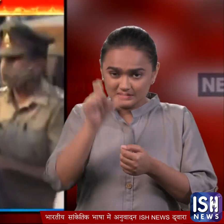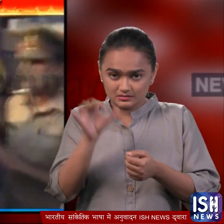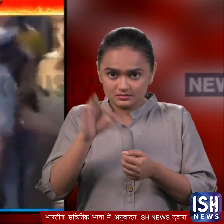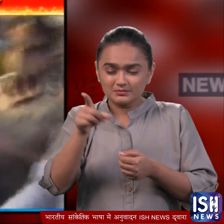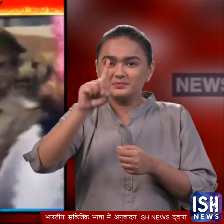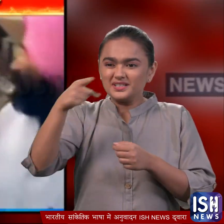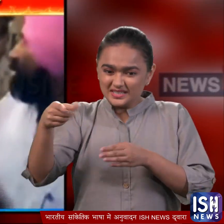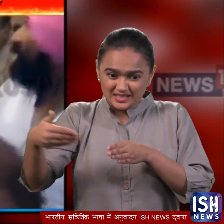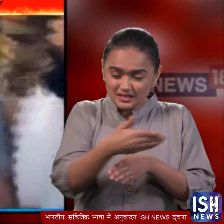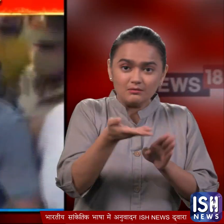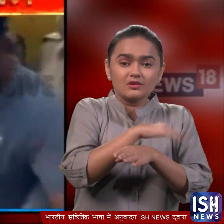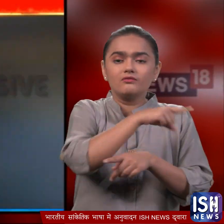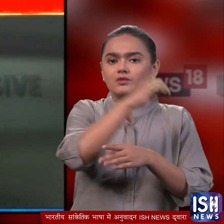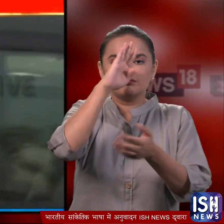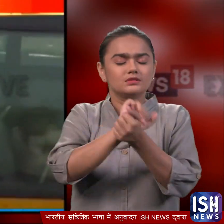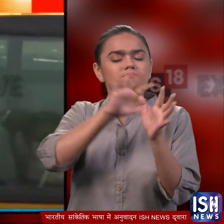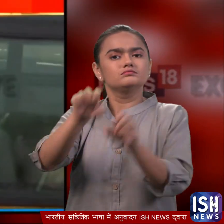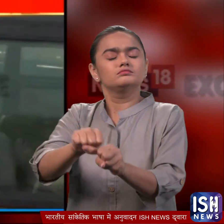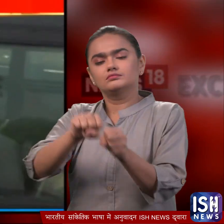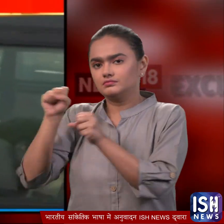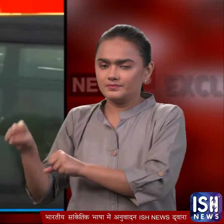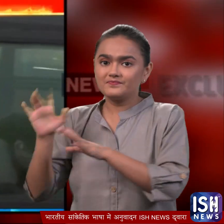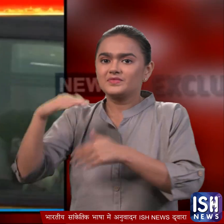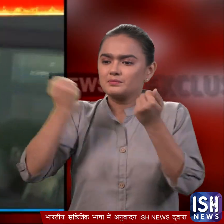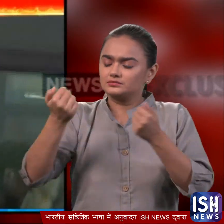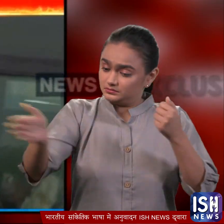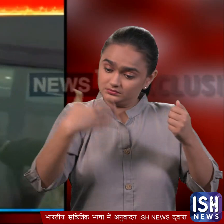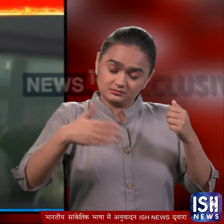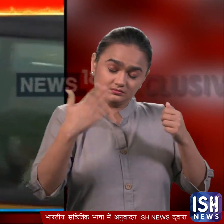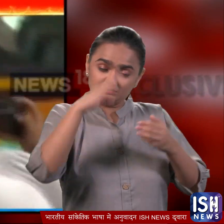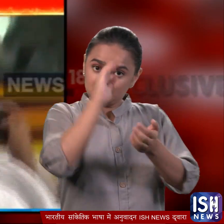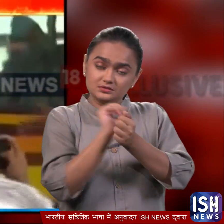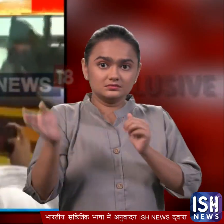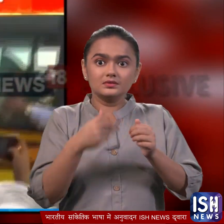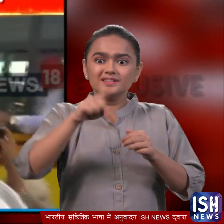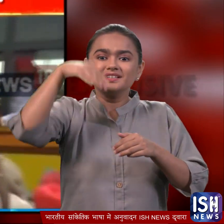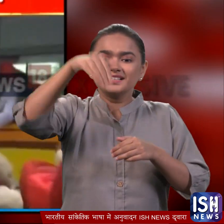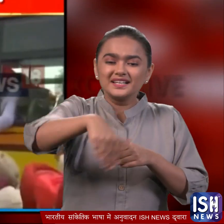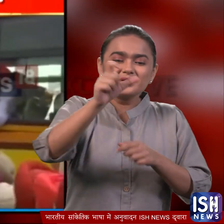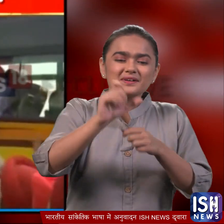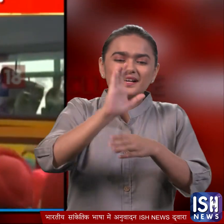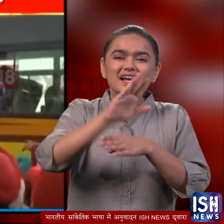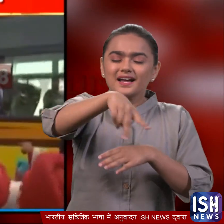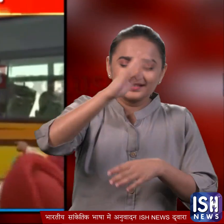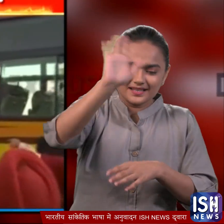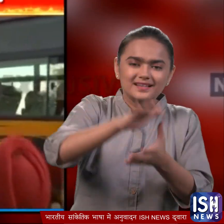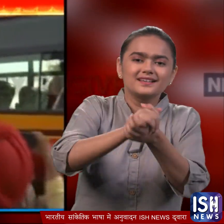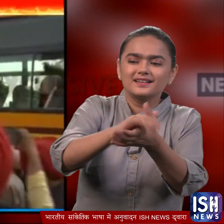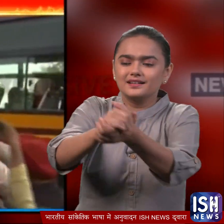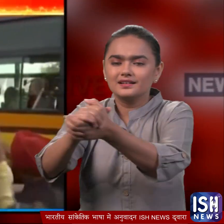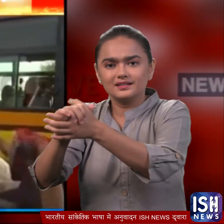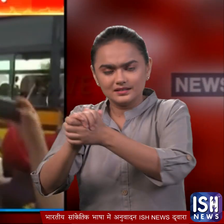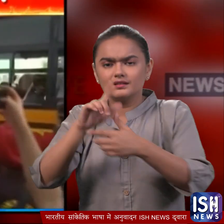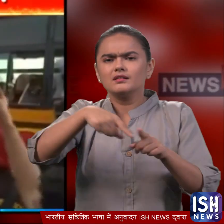पहुंचने से पहले ही पुलिस ने उन्हें हिरासत में ले लिया। पुलिस ने जब उन्हें बस में बिठाया तो सिद्धू ने नीचे खड़े पार्टी कार्यकर्ताओं से हाथ मिलाया। उनके